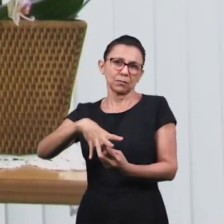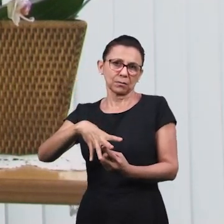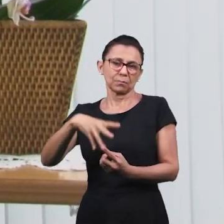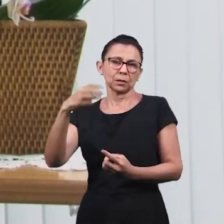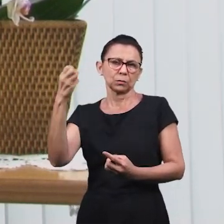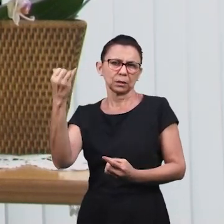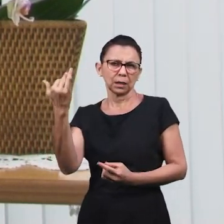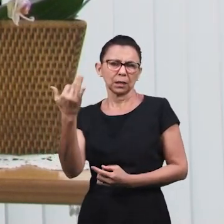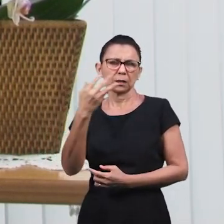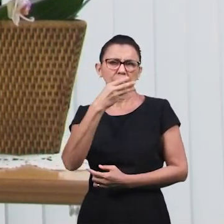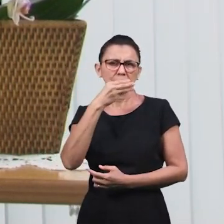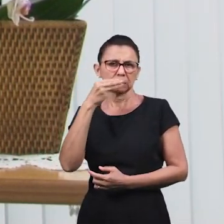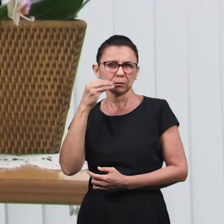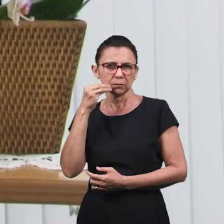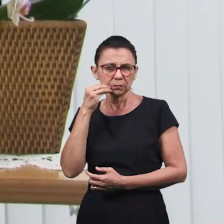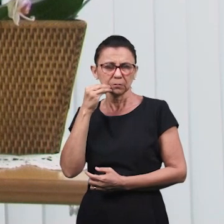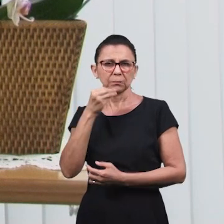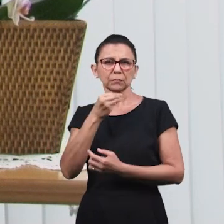données,